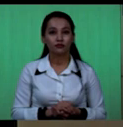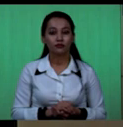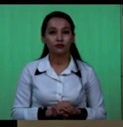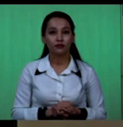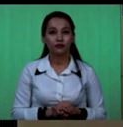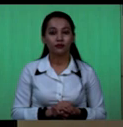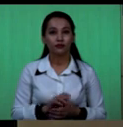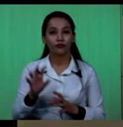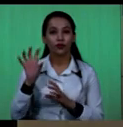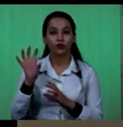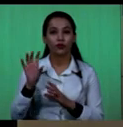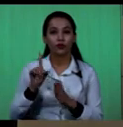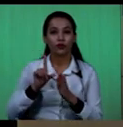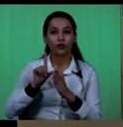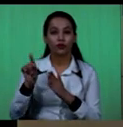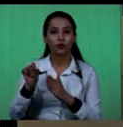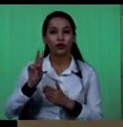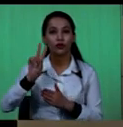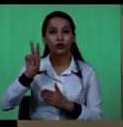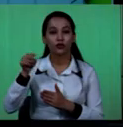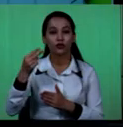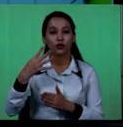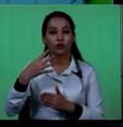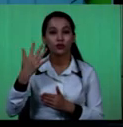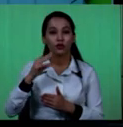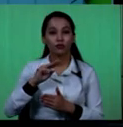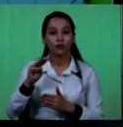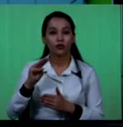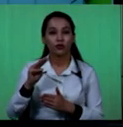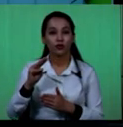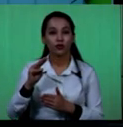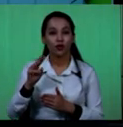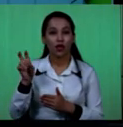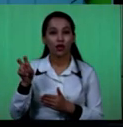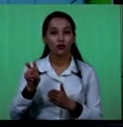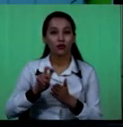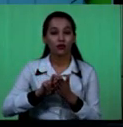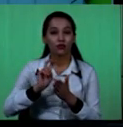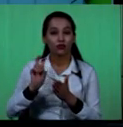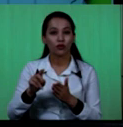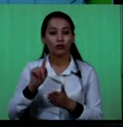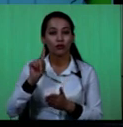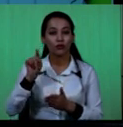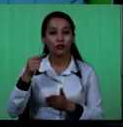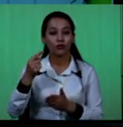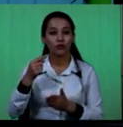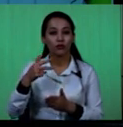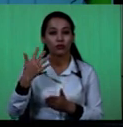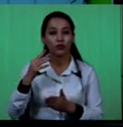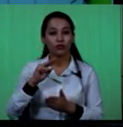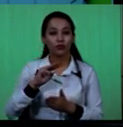Toqqa chiqishga 2 soat 45 minut, tog'dan tushishga esa 1 soat 35